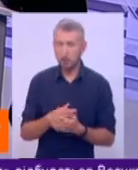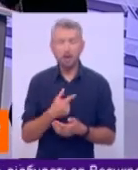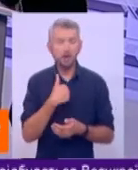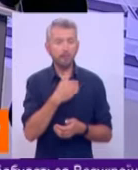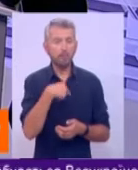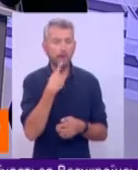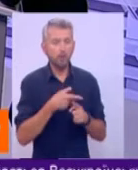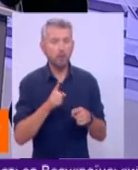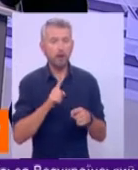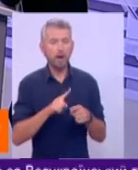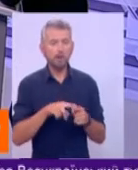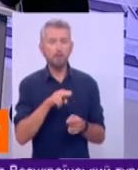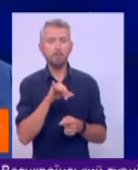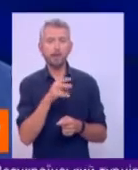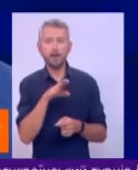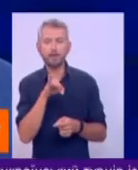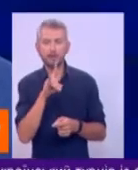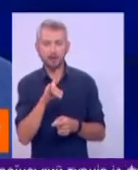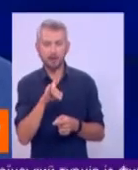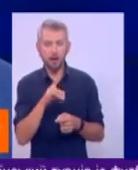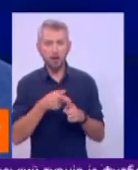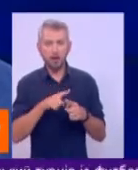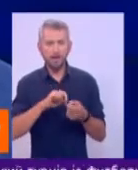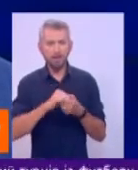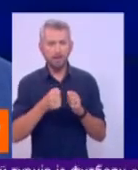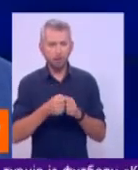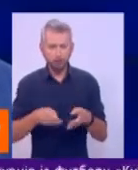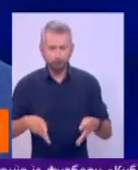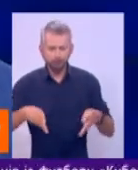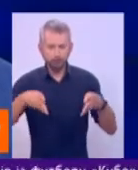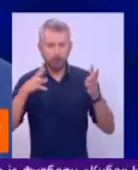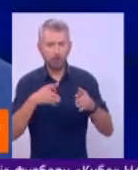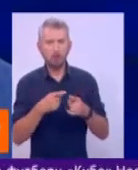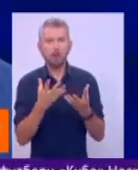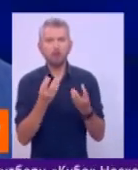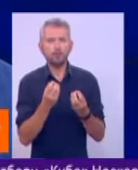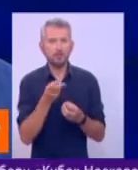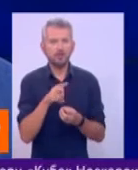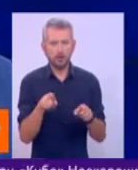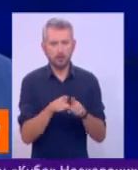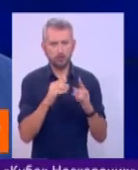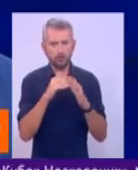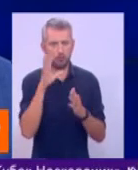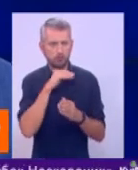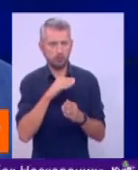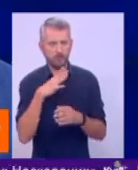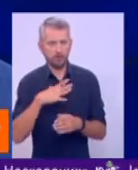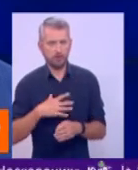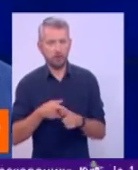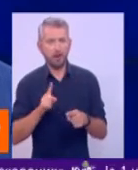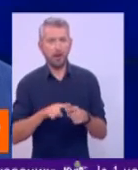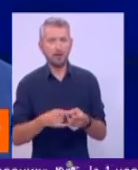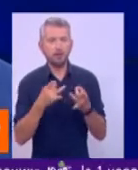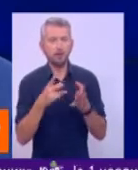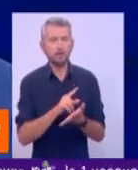що эти пилястры не просто пилястры, это бетон армированный, который понесет еще два таких дома на себе. Поэтому это